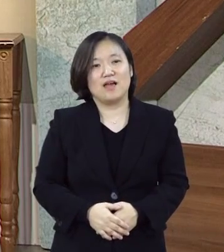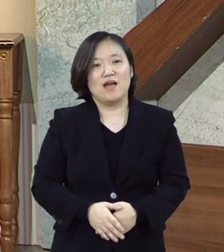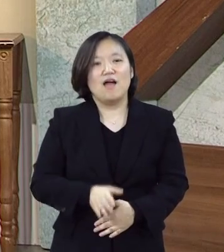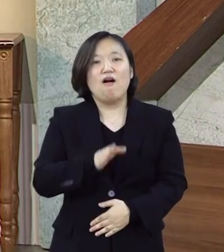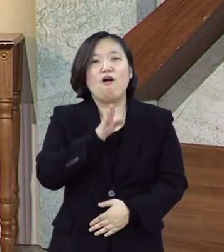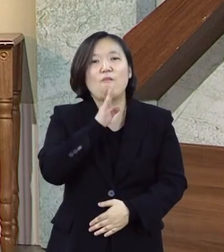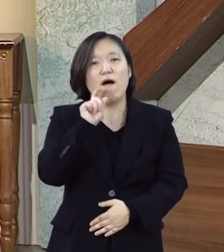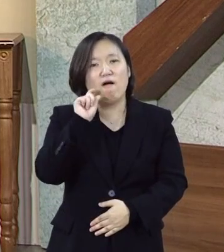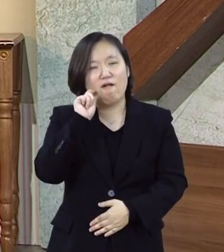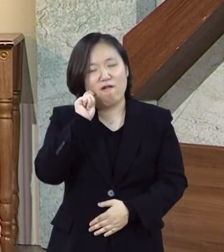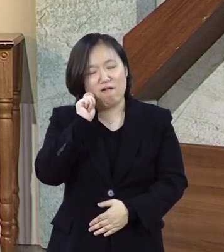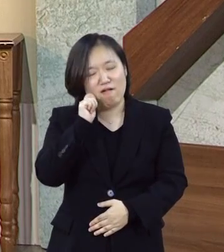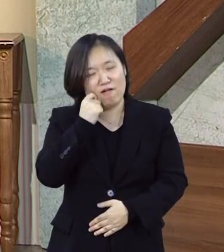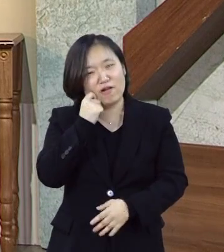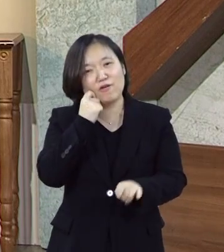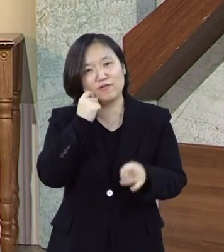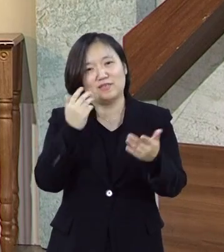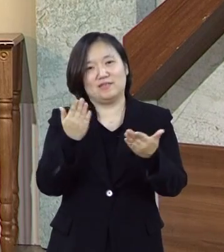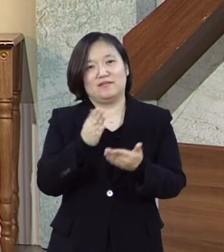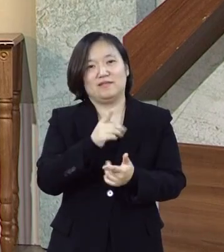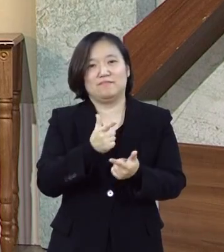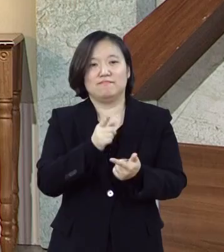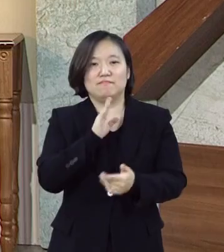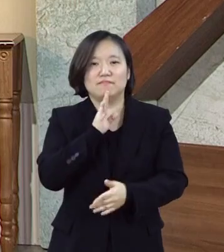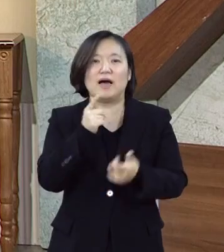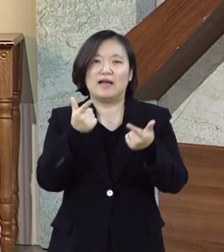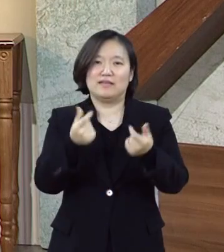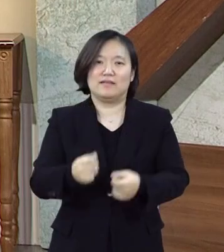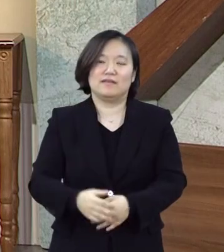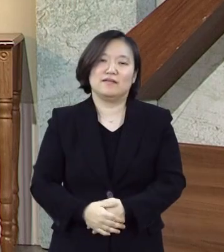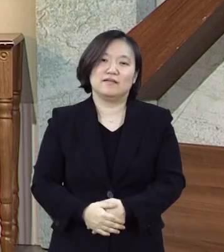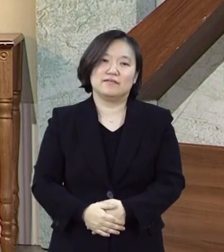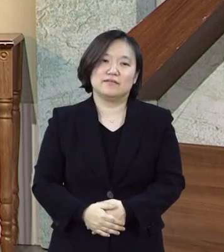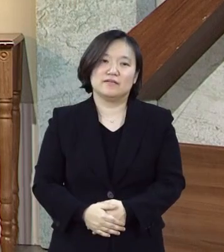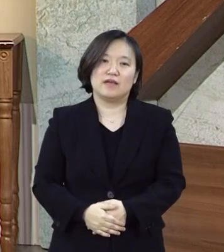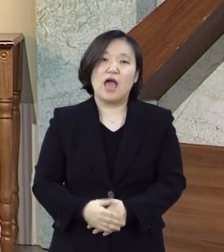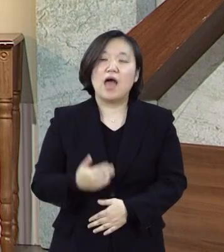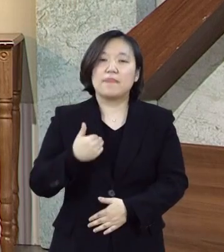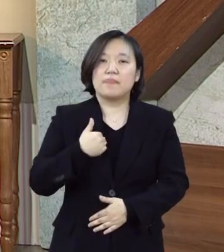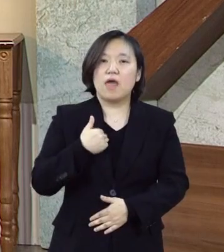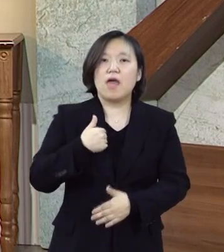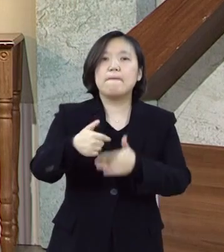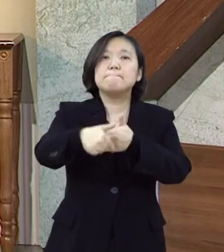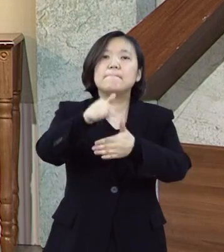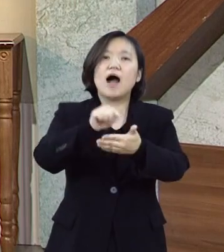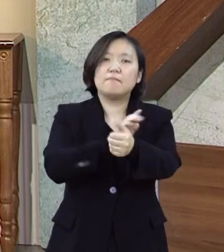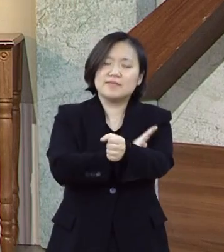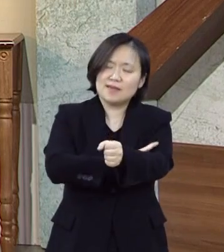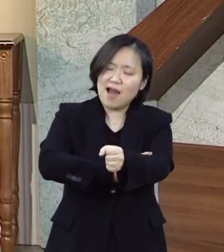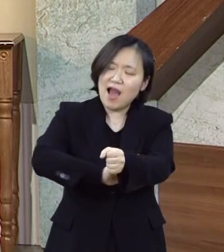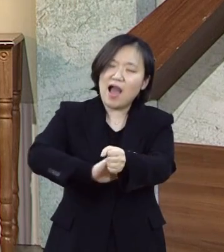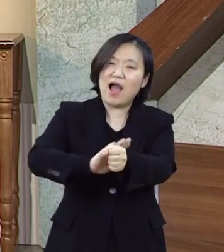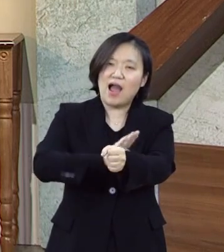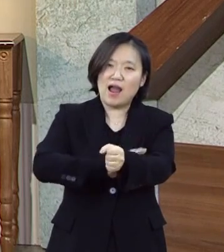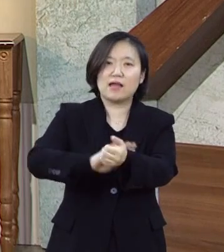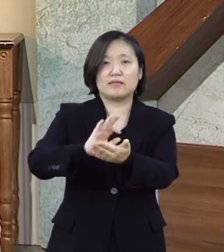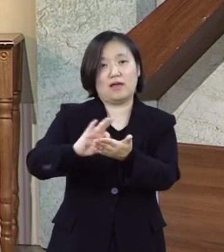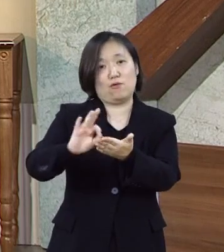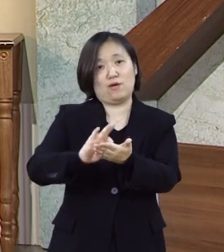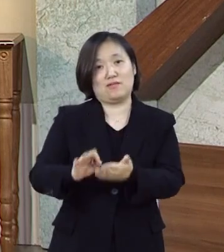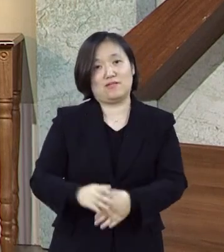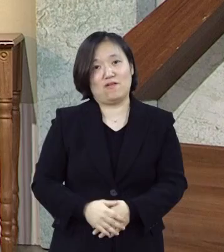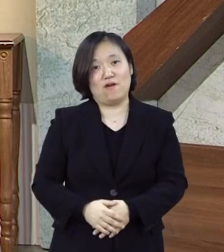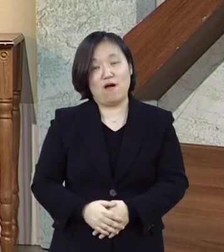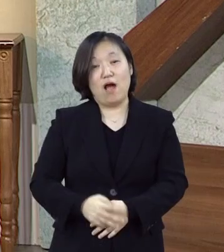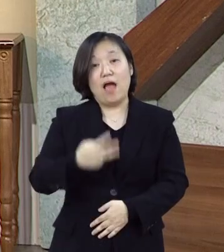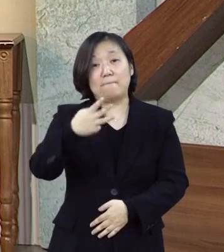참으로 어렵고 어려운 일입니다. 이 마음을 잘 쓰는 것. 그래서 팔만대장경을 한